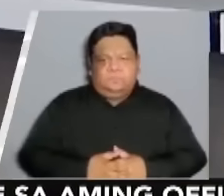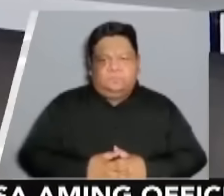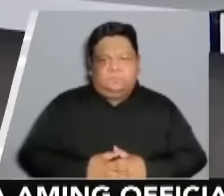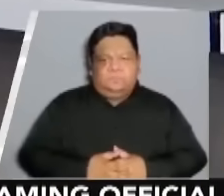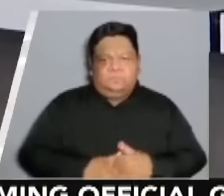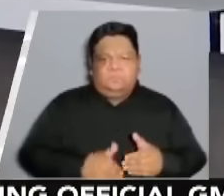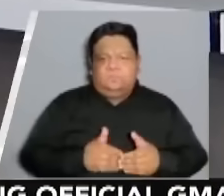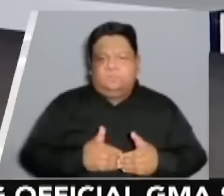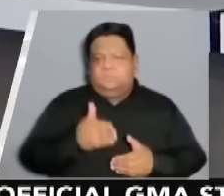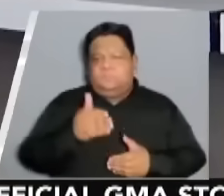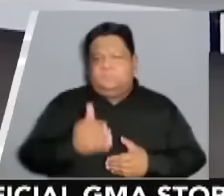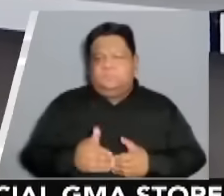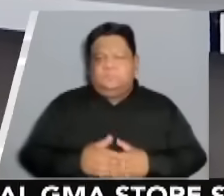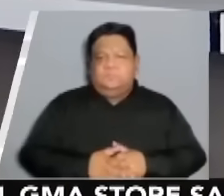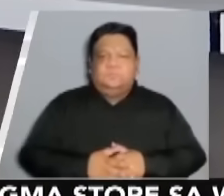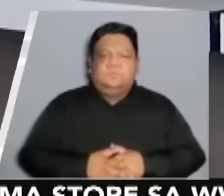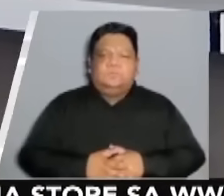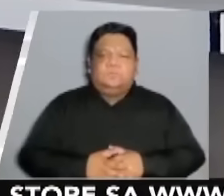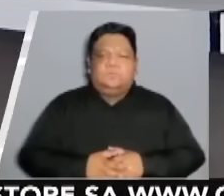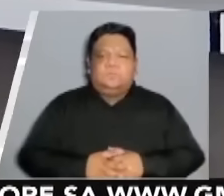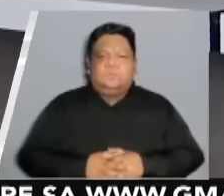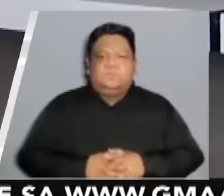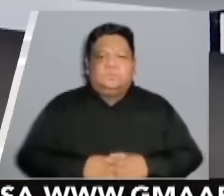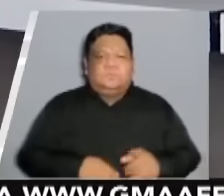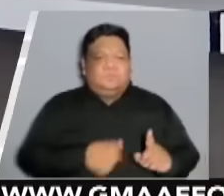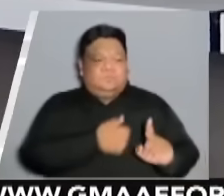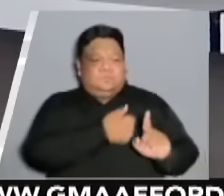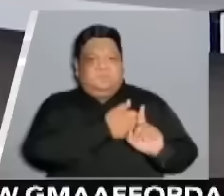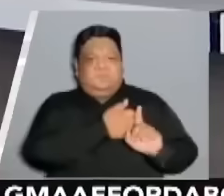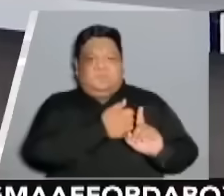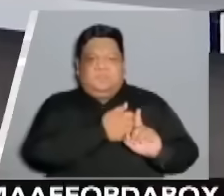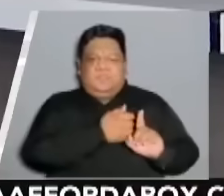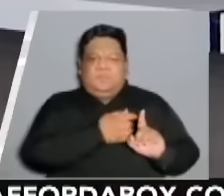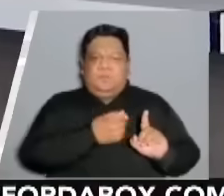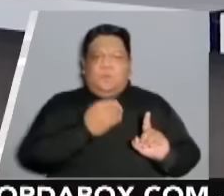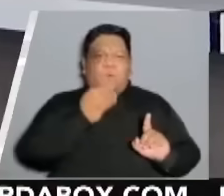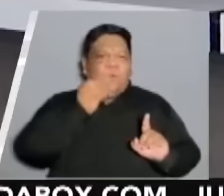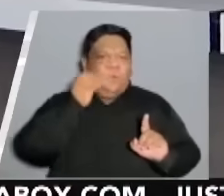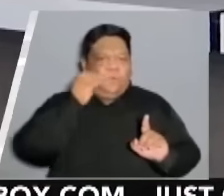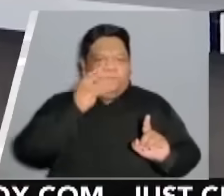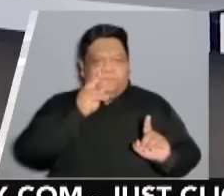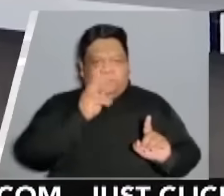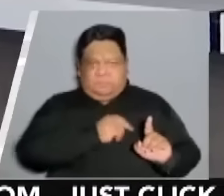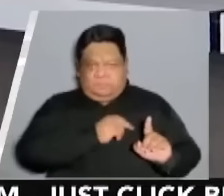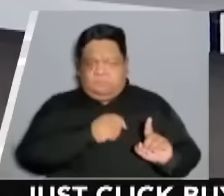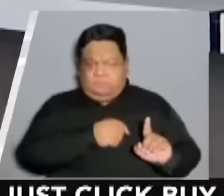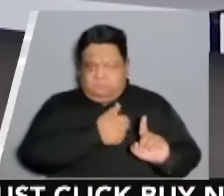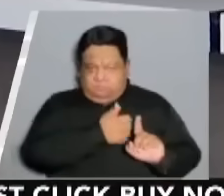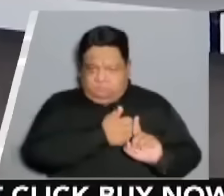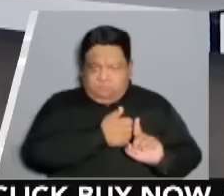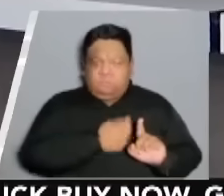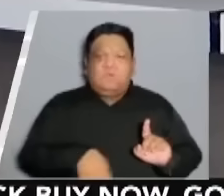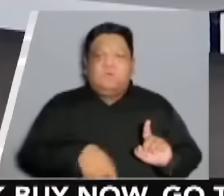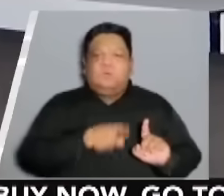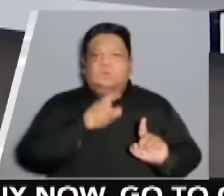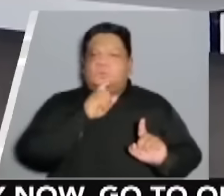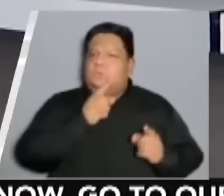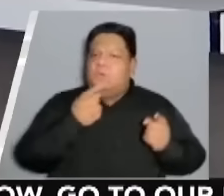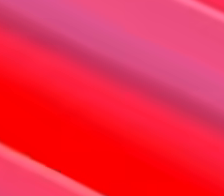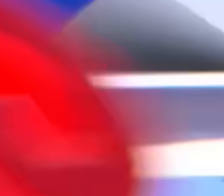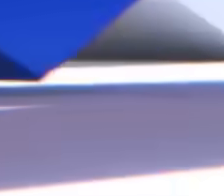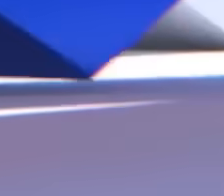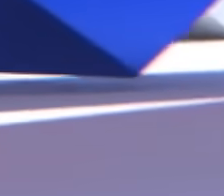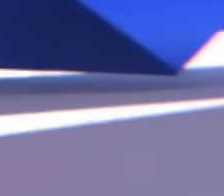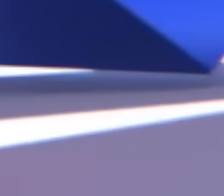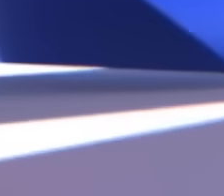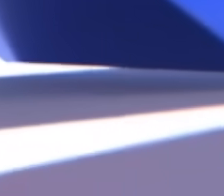Mahaharap sa asunto ang Vietnamese na nagwala at nalakit umano ng mga tauhan ng NAIA Terminal 3 at nakatutok si Salima